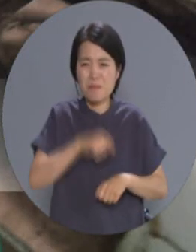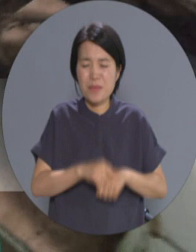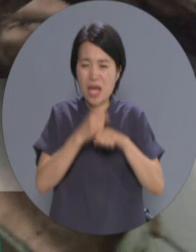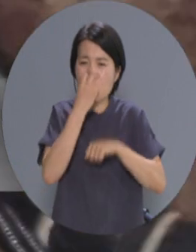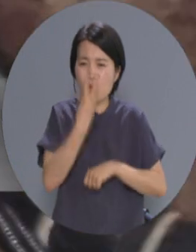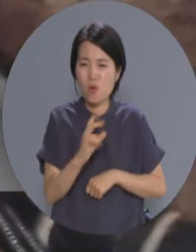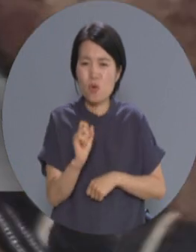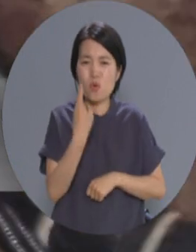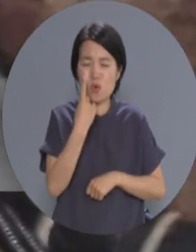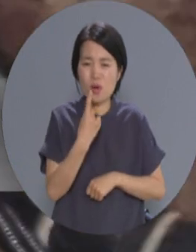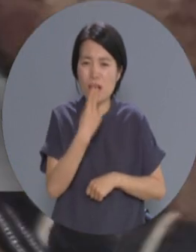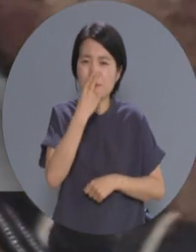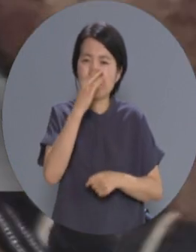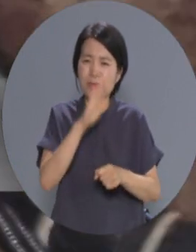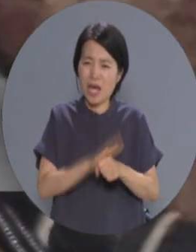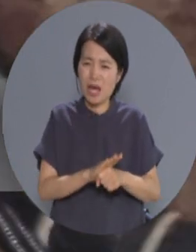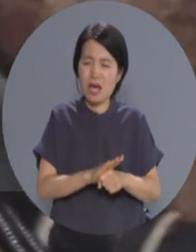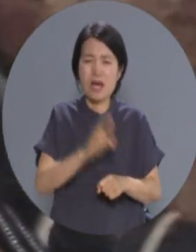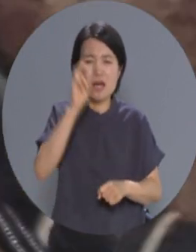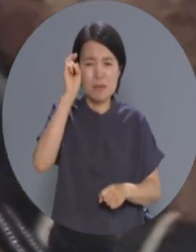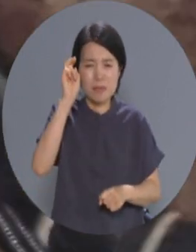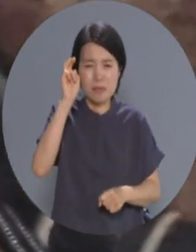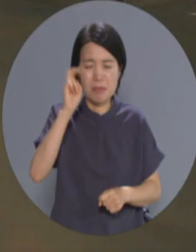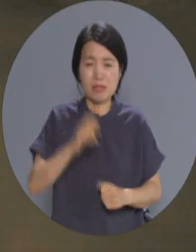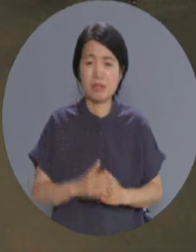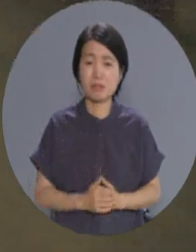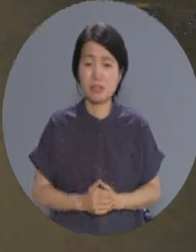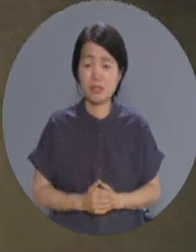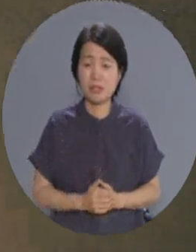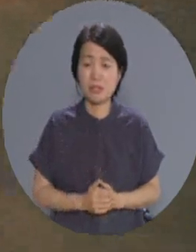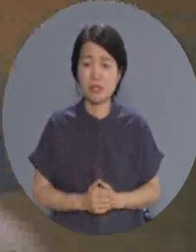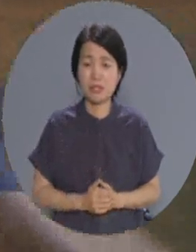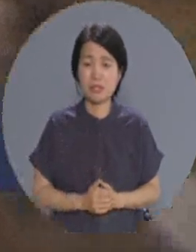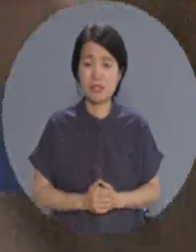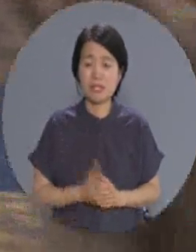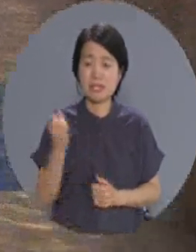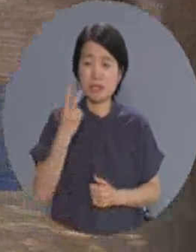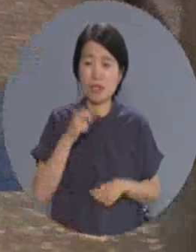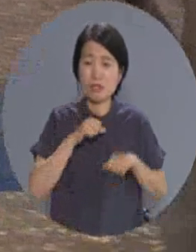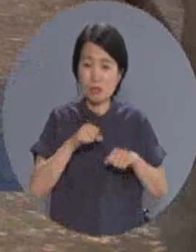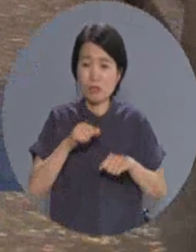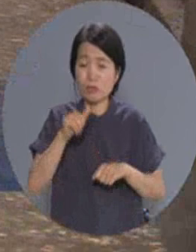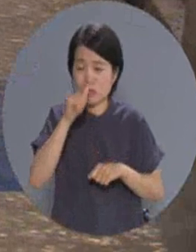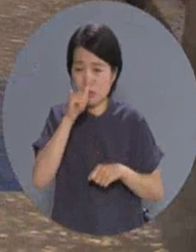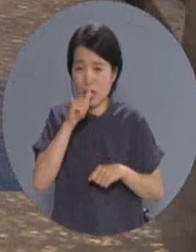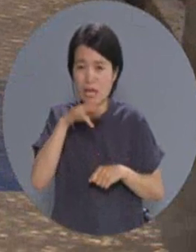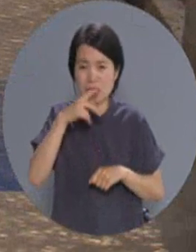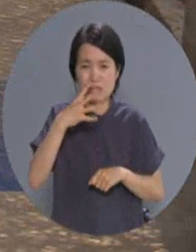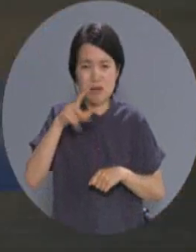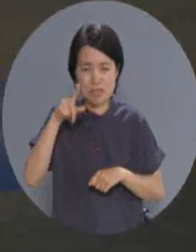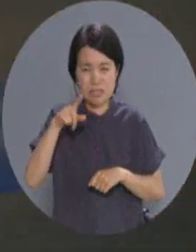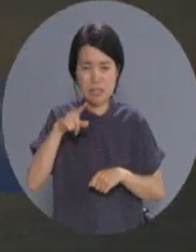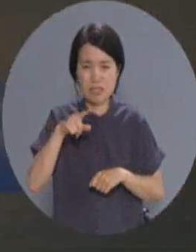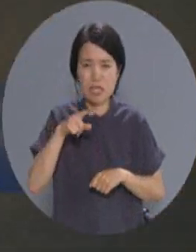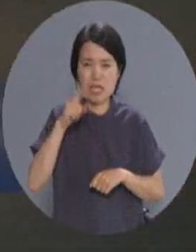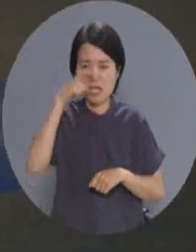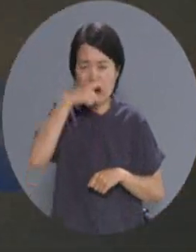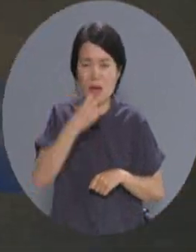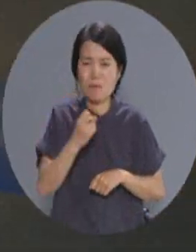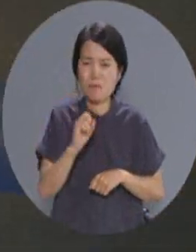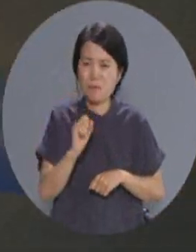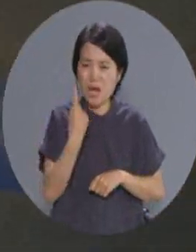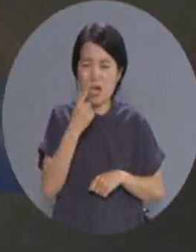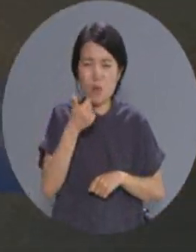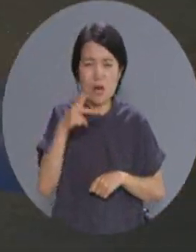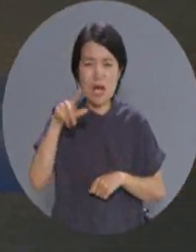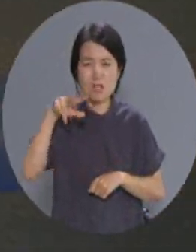발생한 악취에 질식된 것으로 추정되고 있습니다. 거기 주기적으로 청소하시는 것 같은데 슬러지에서 황화수소로